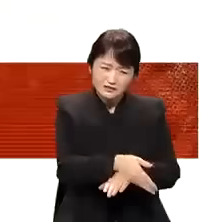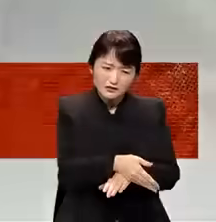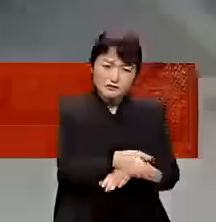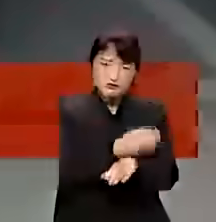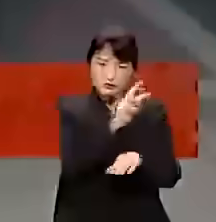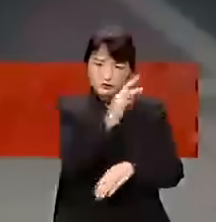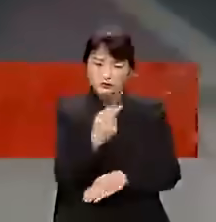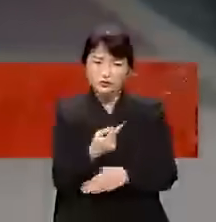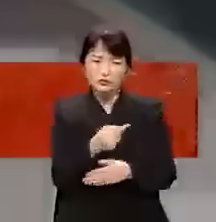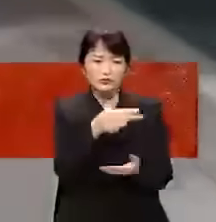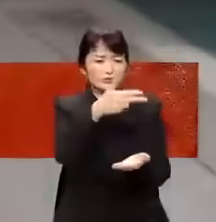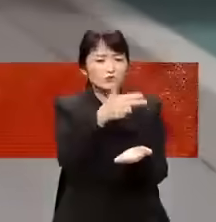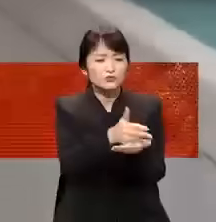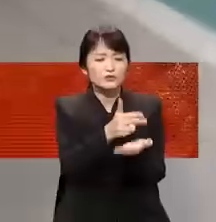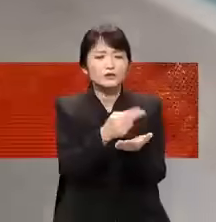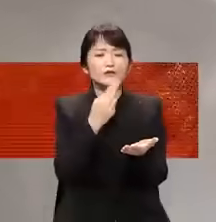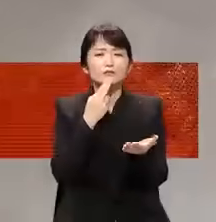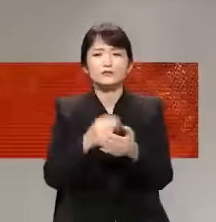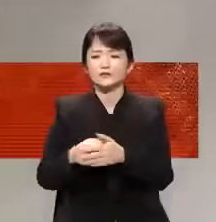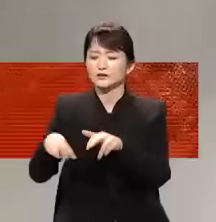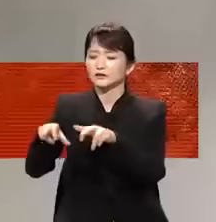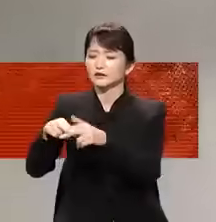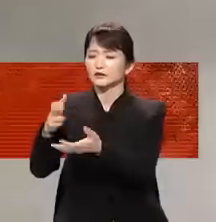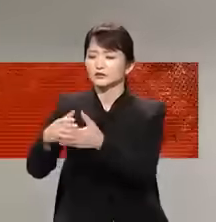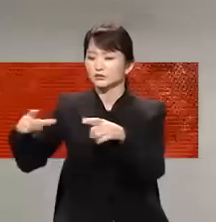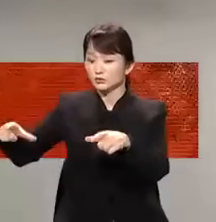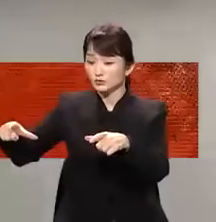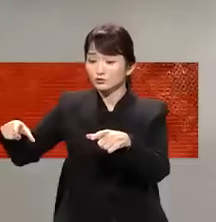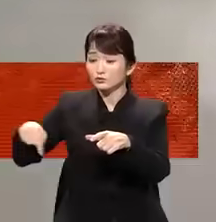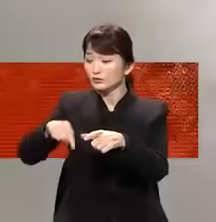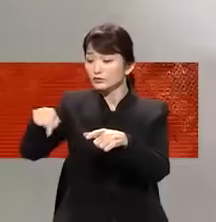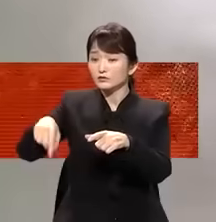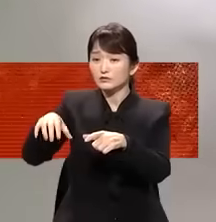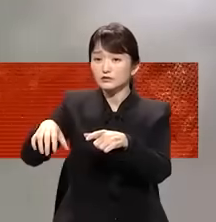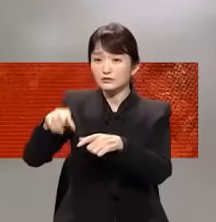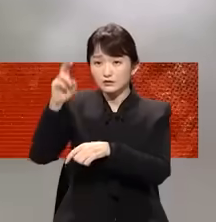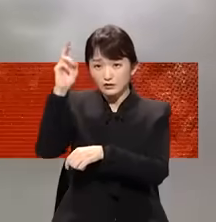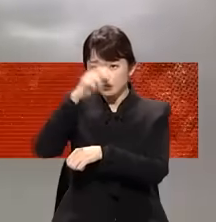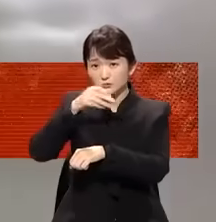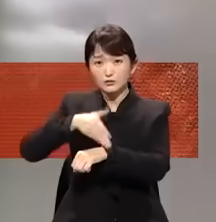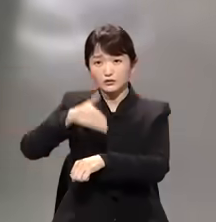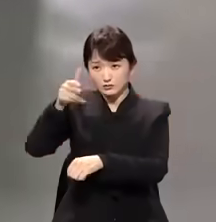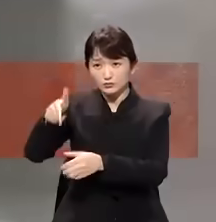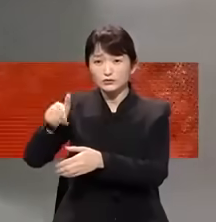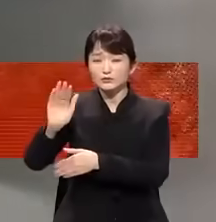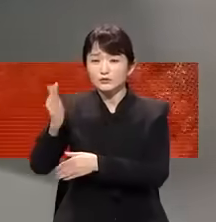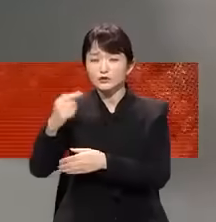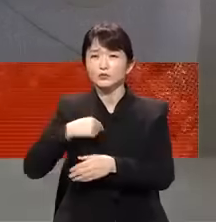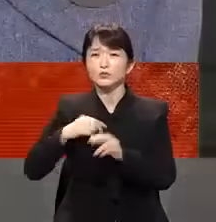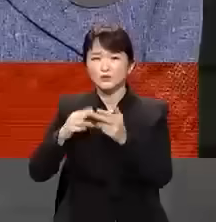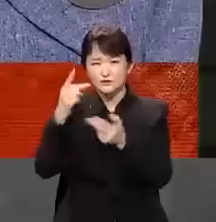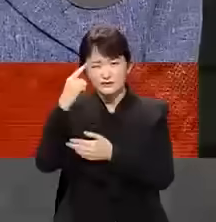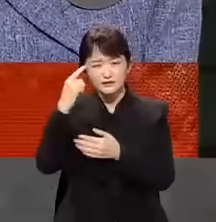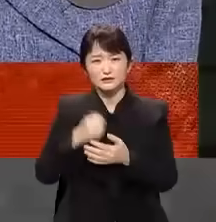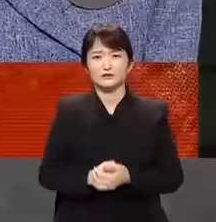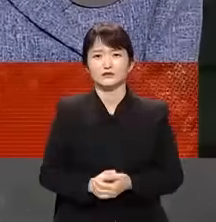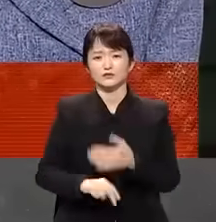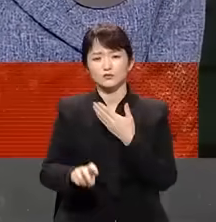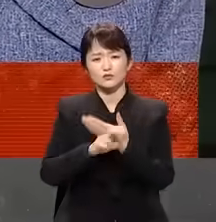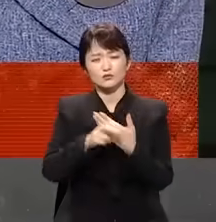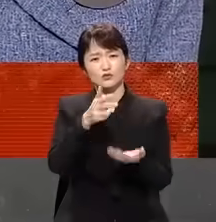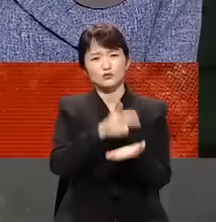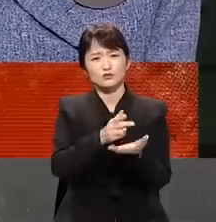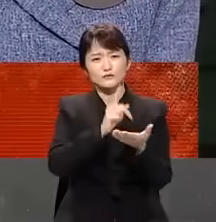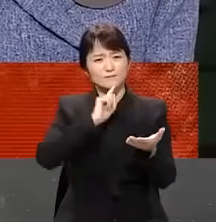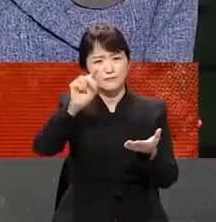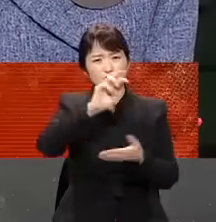하라는 거냐 장애인 주차 구역에 아침 9시까지로 된다면서 이건 본인 주 입니다 불법 주차이 서건 신고한 사람 누구냐